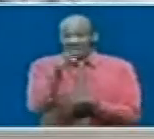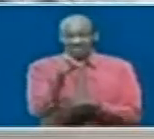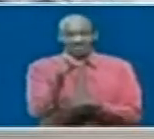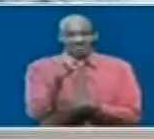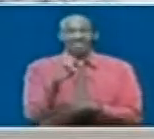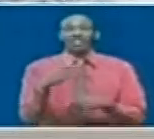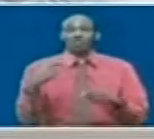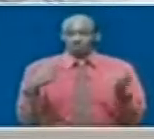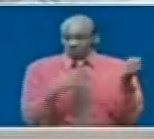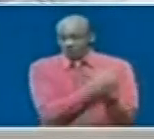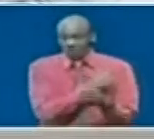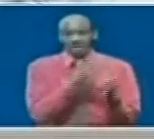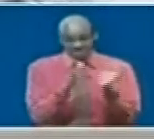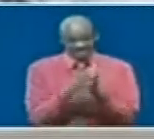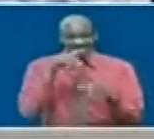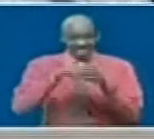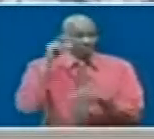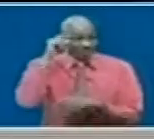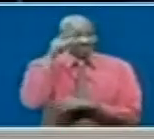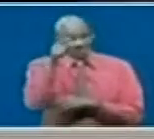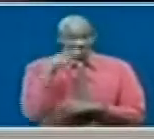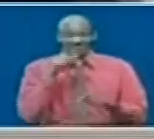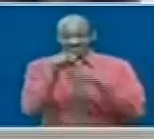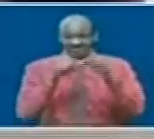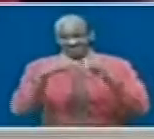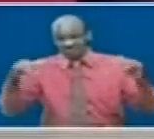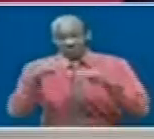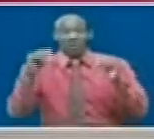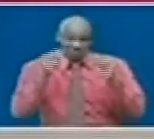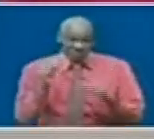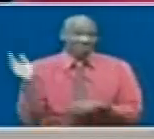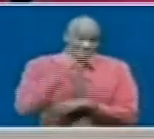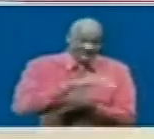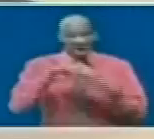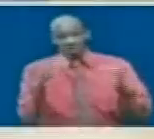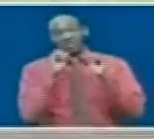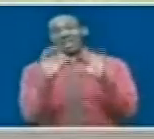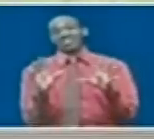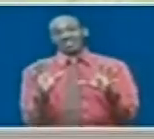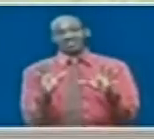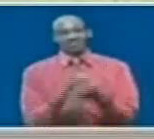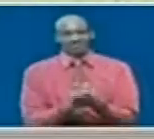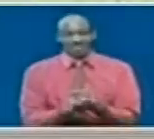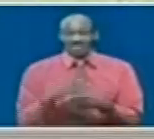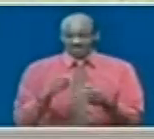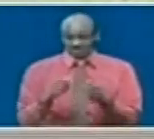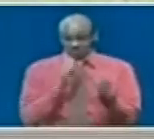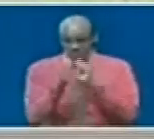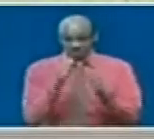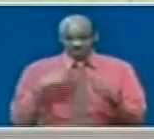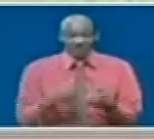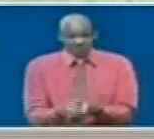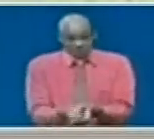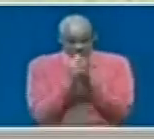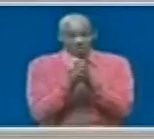No! Madaktari na wauguzi huko Mombasa waendelea kugawanyika kuhusu iwapo watarejea kazini au la. Na michezoni, timu ya volleyball